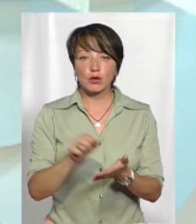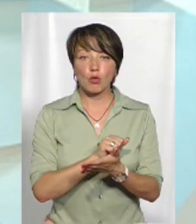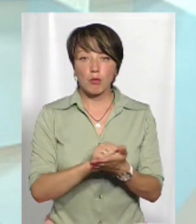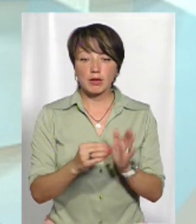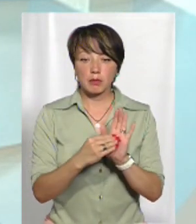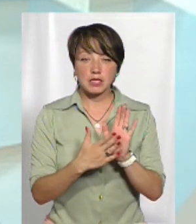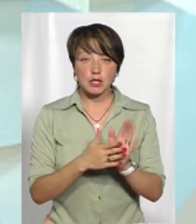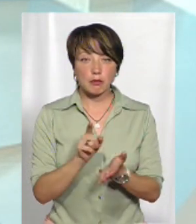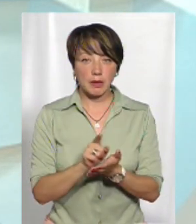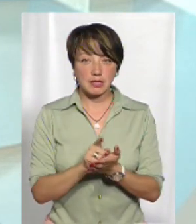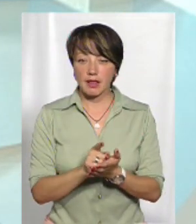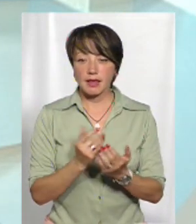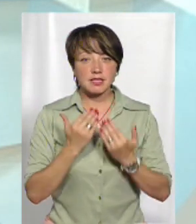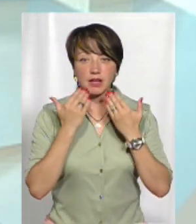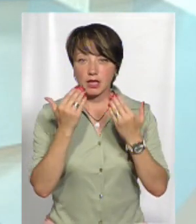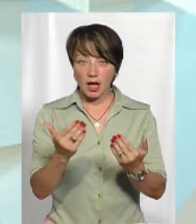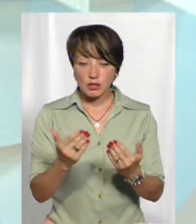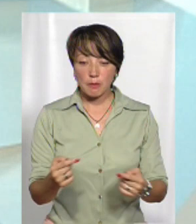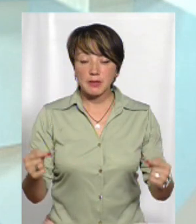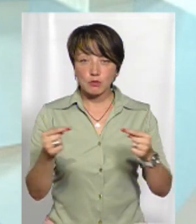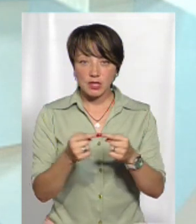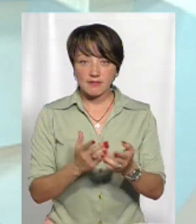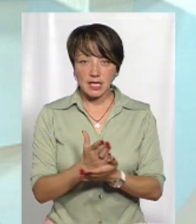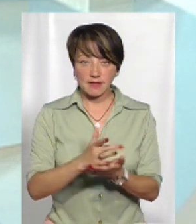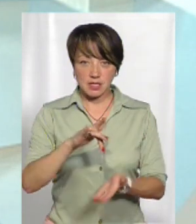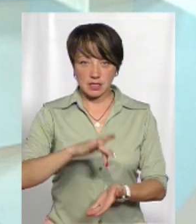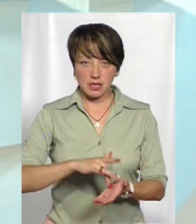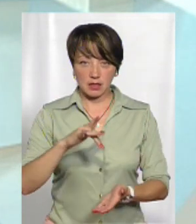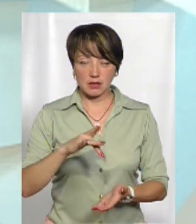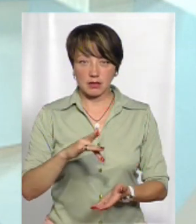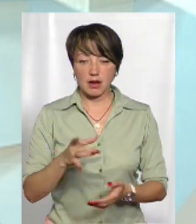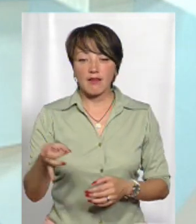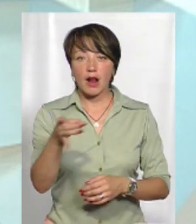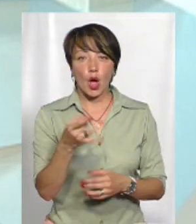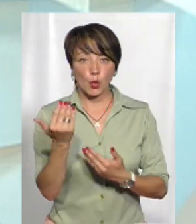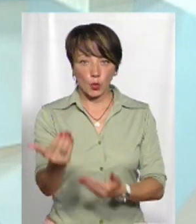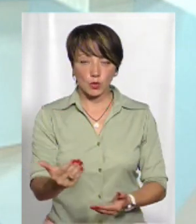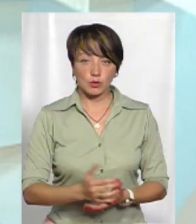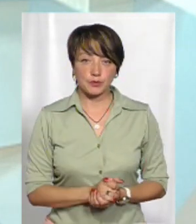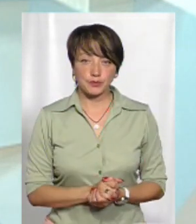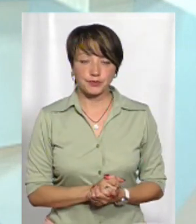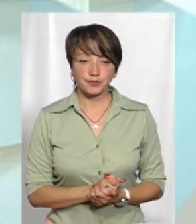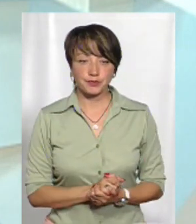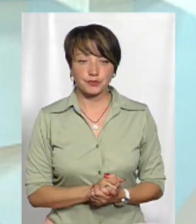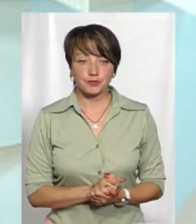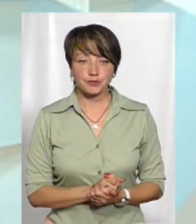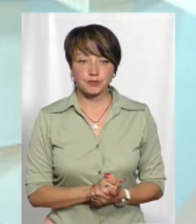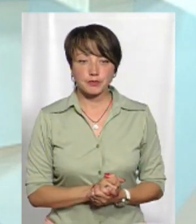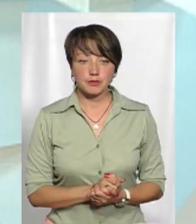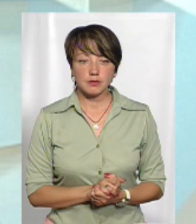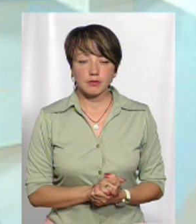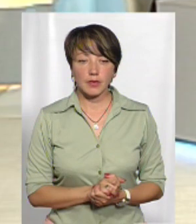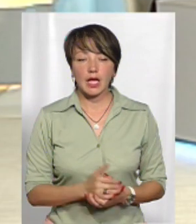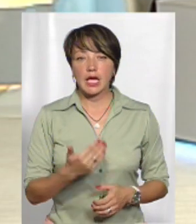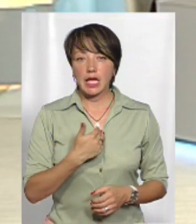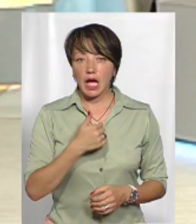документи для призначення пенсії, не звертаючись вже безпосередньо в сервісний центр, районний сервісний центр.